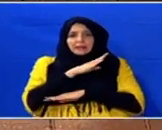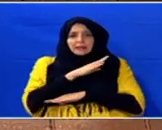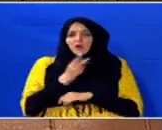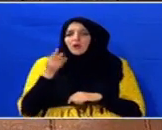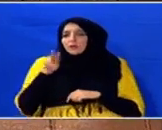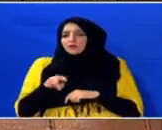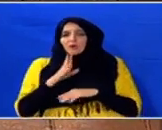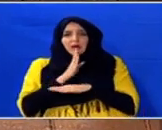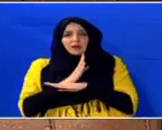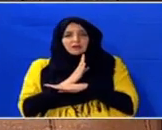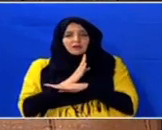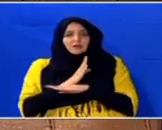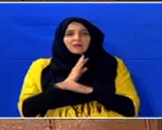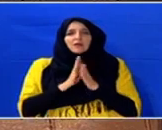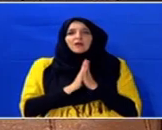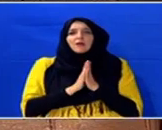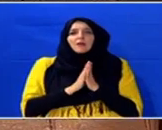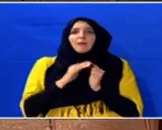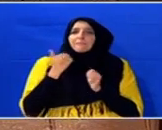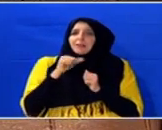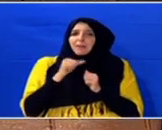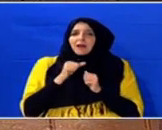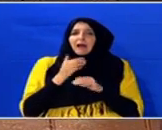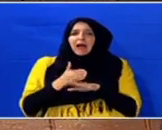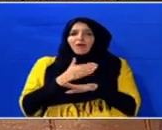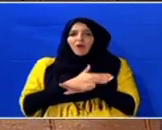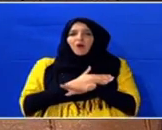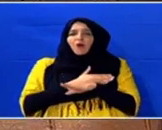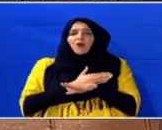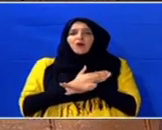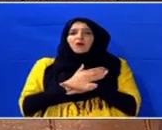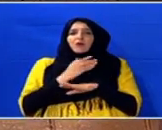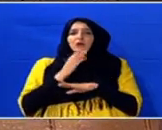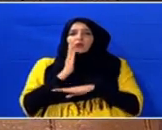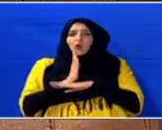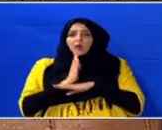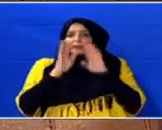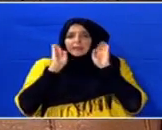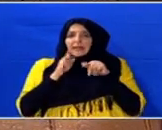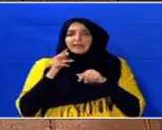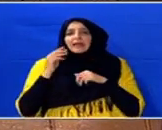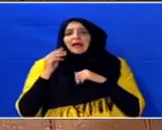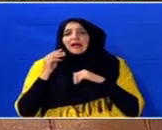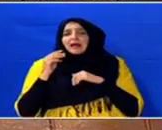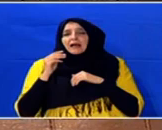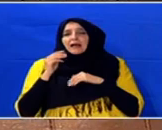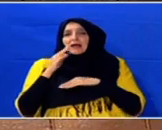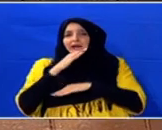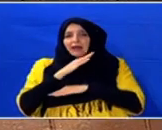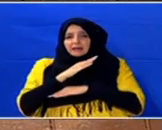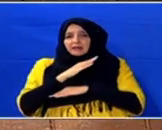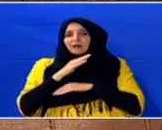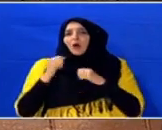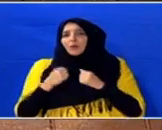ركعتين الظهر العصر، ويجوز لك جمع التقديم وجمع التأخير، يعني تستفيد من الرخص الشرعية.